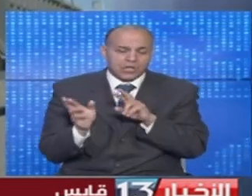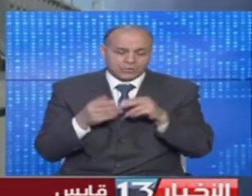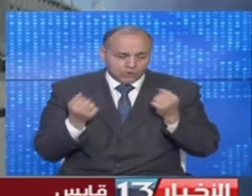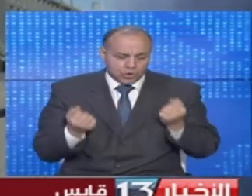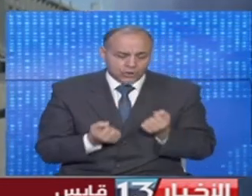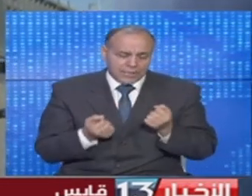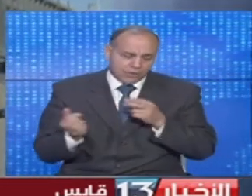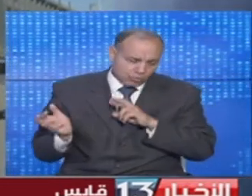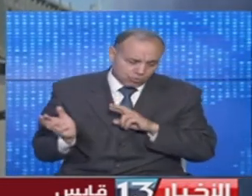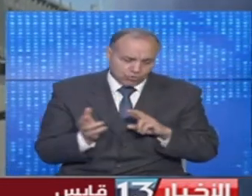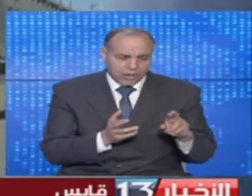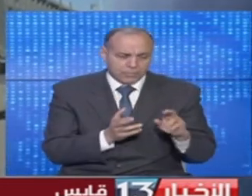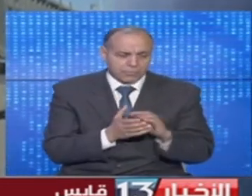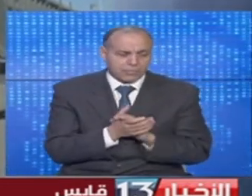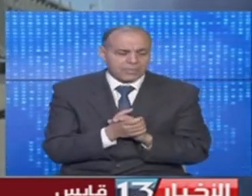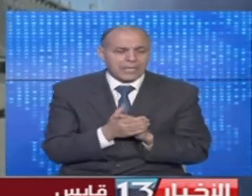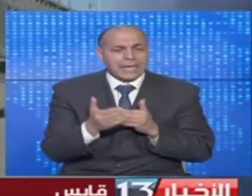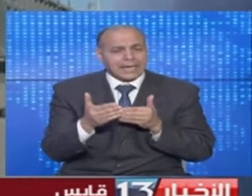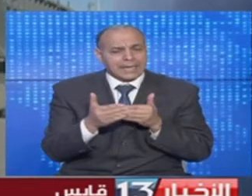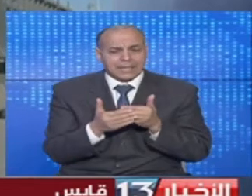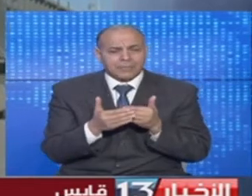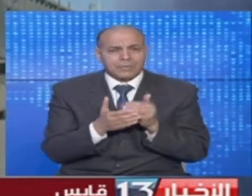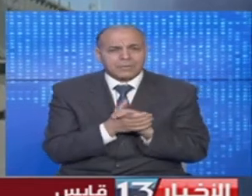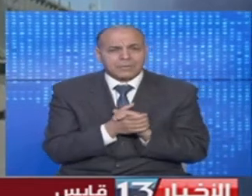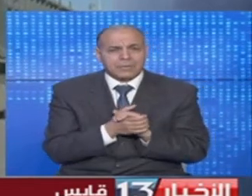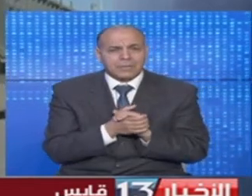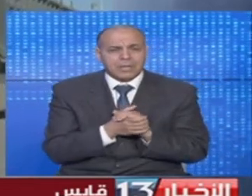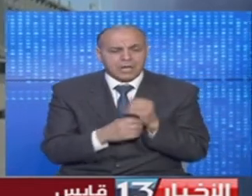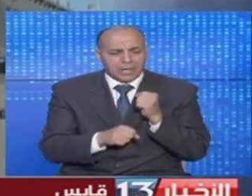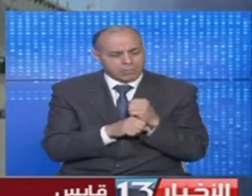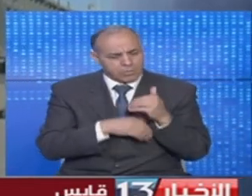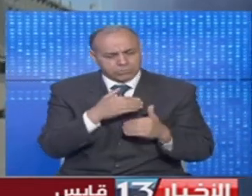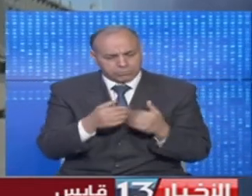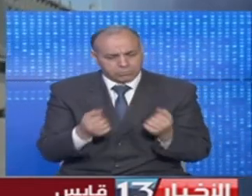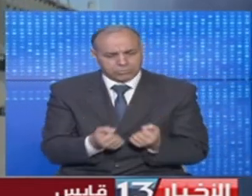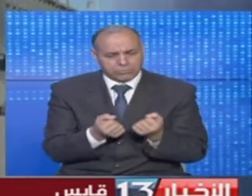النشاط قريب لنا ويحرك الخدمة ديما.